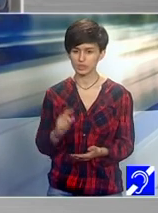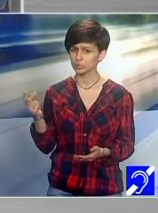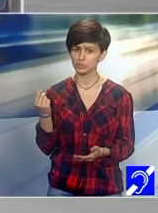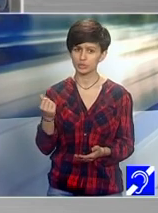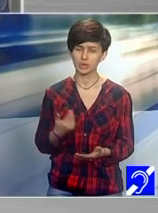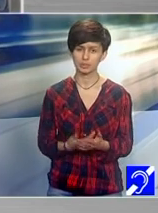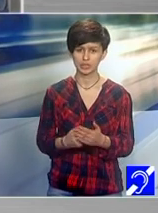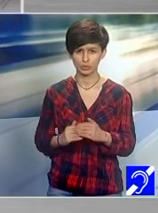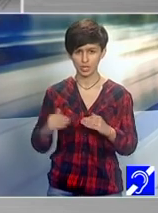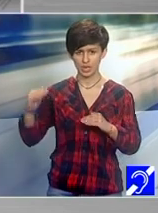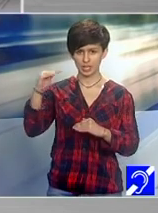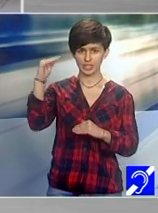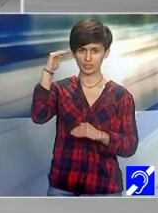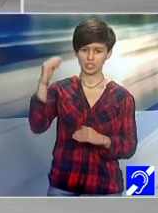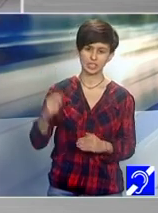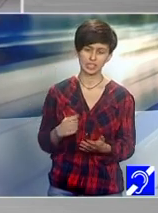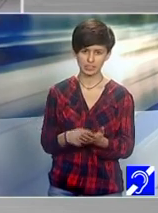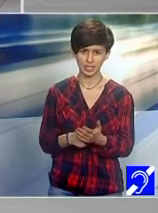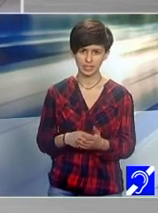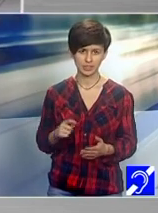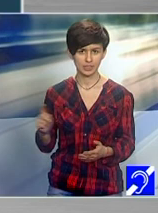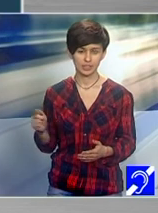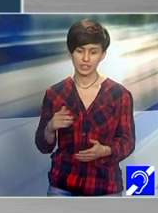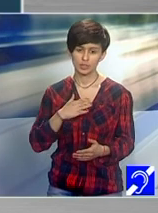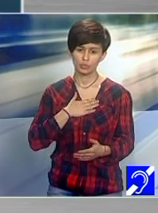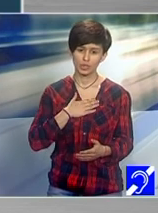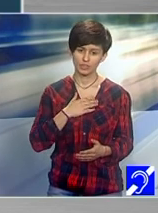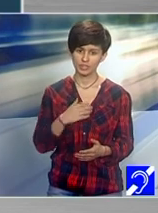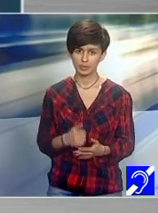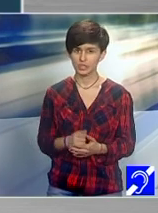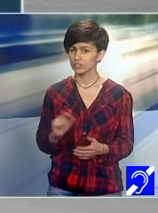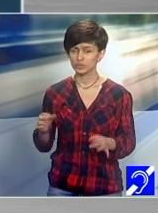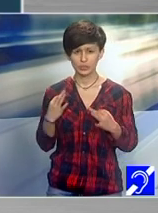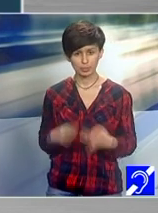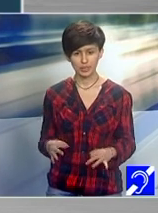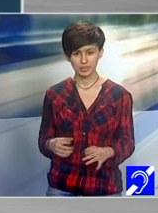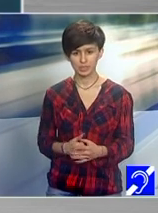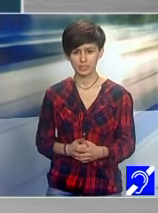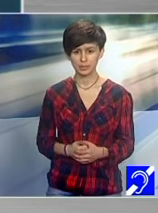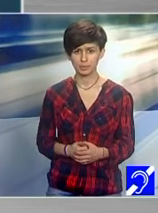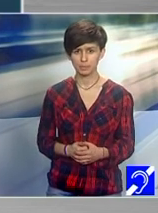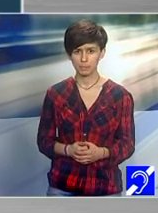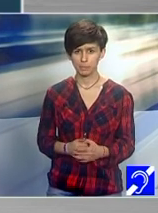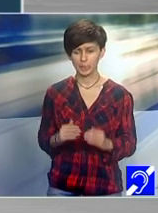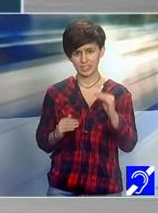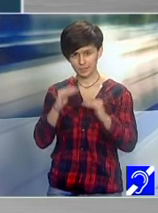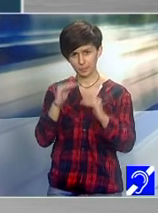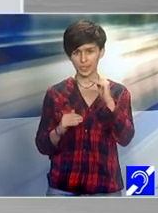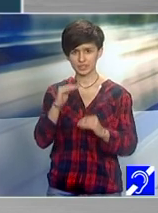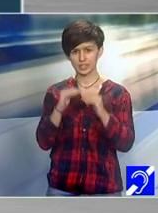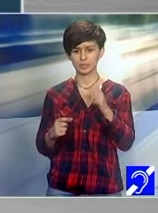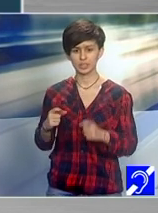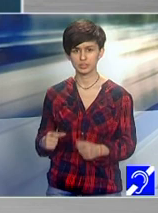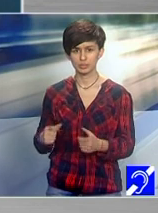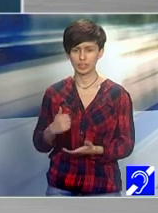bani pentru majorări salariale. Nu avem de unde, deci nici nu putem să ne permitem să dezechilibrăm situația bugetară